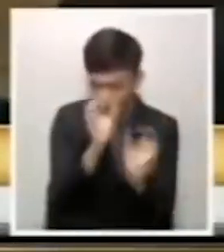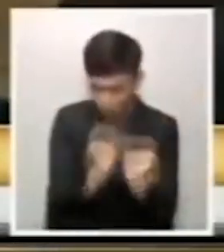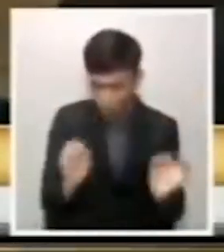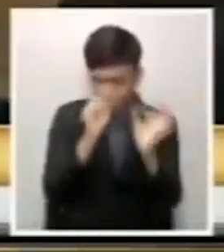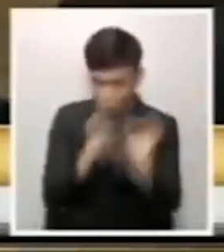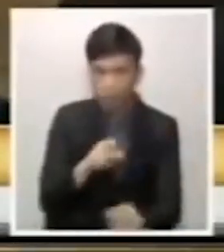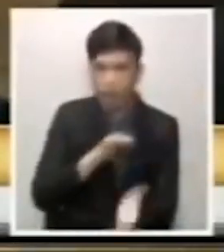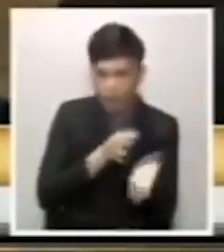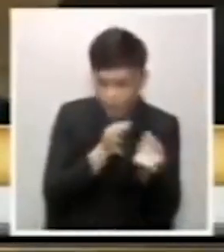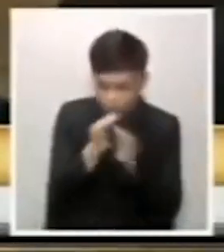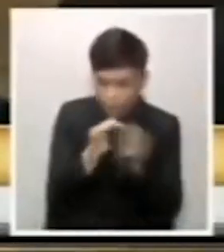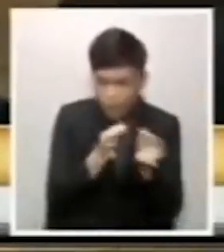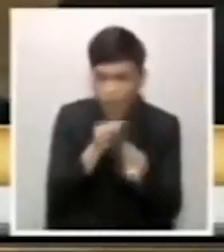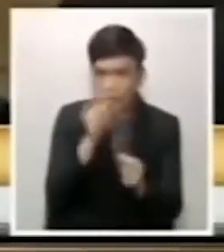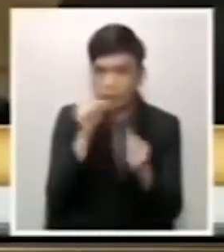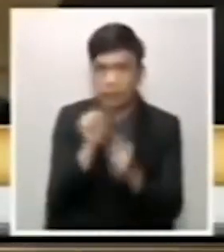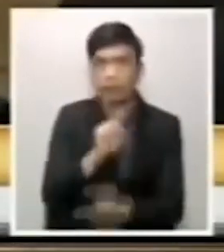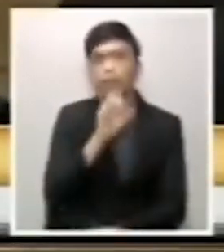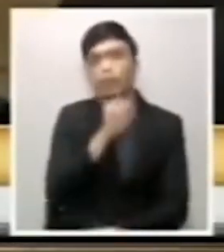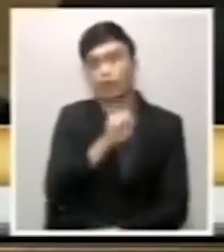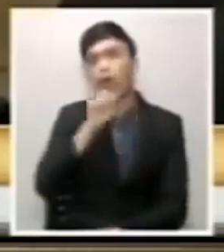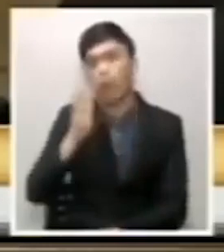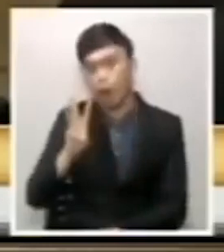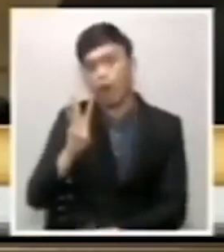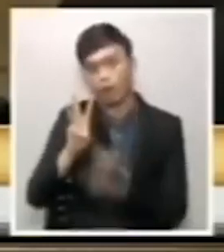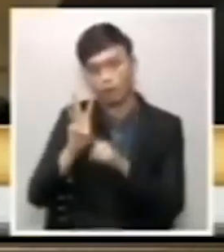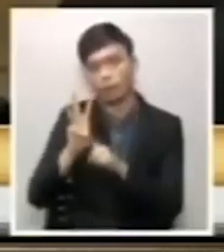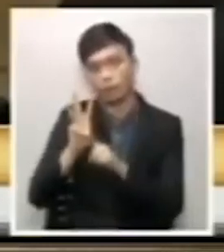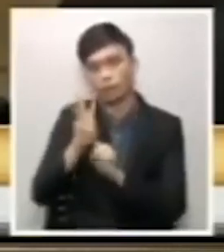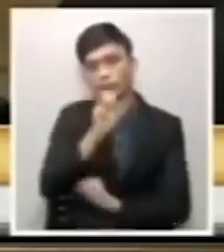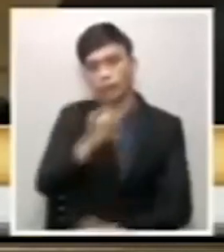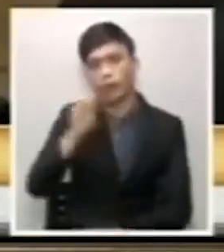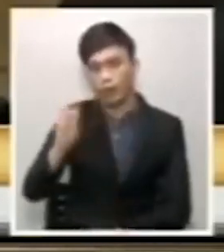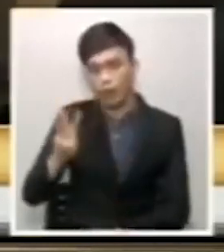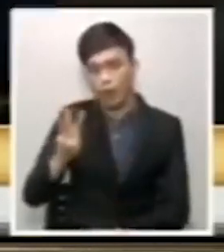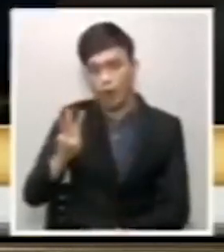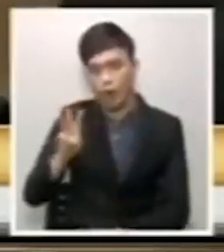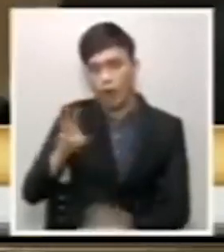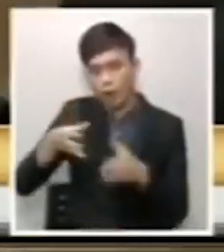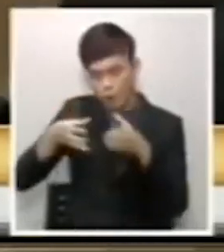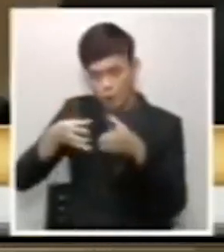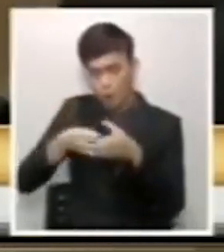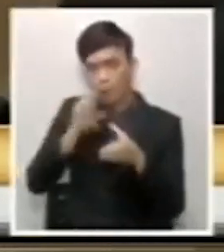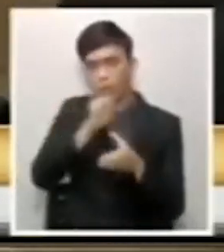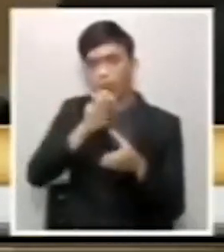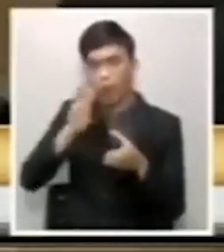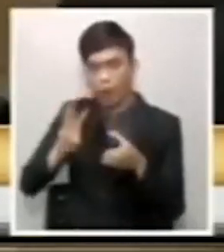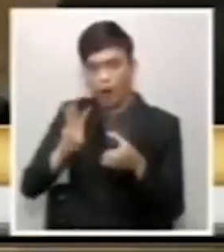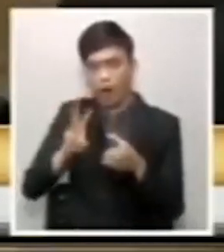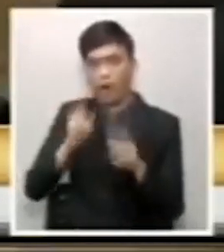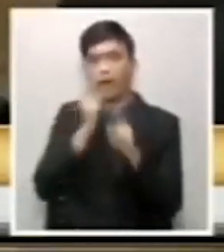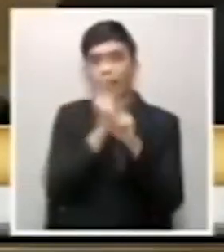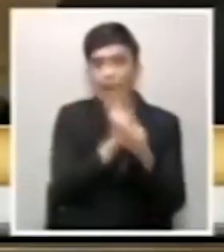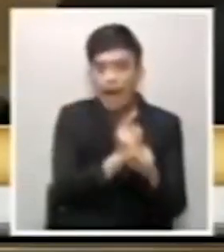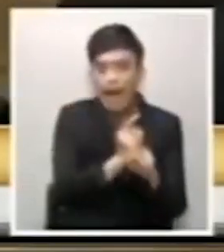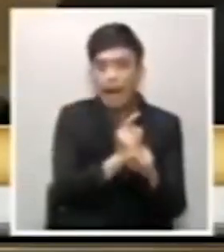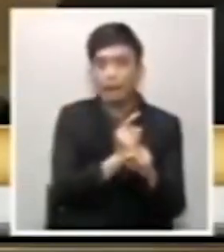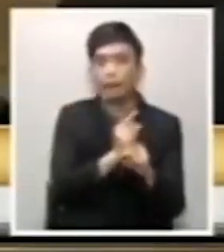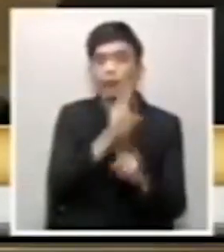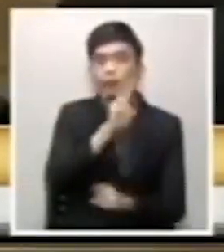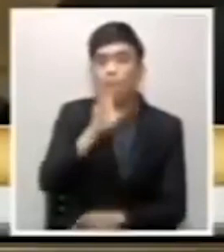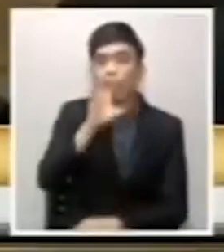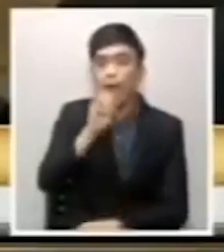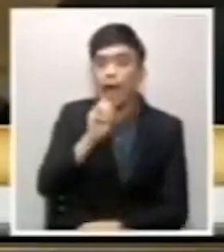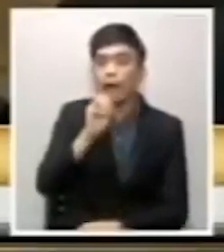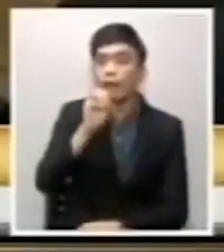านคือสว.ครับสว.ชุดนี้เป็นสว.ตามบทเฉพาะการมีจำนวนทั้งสิ้น